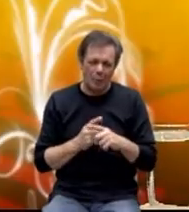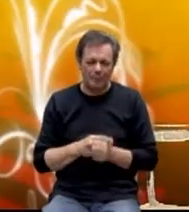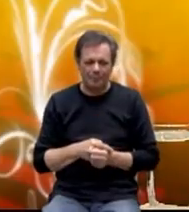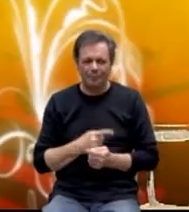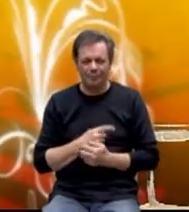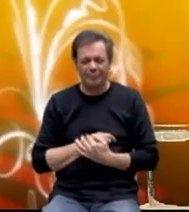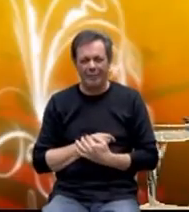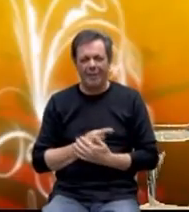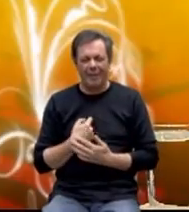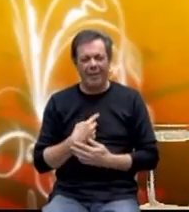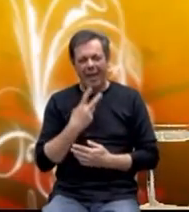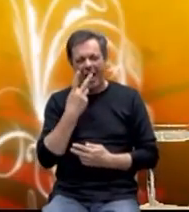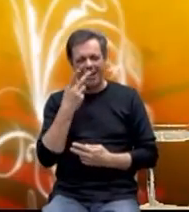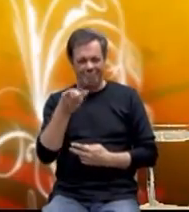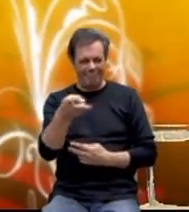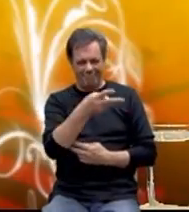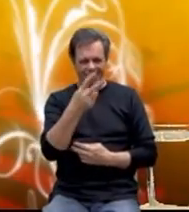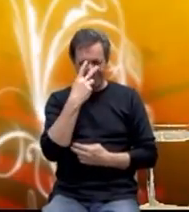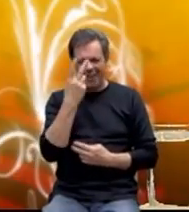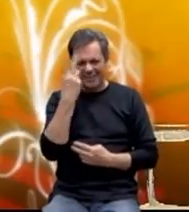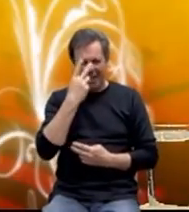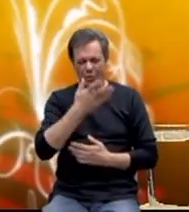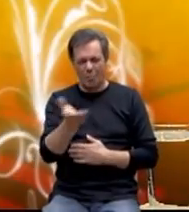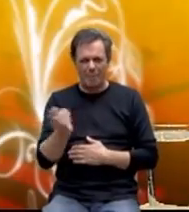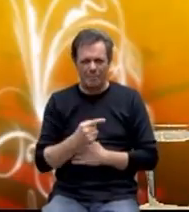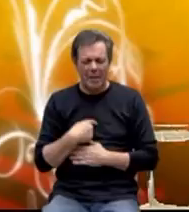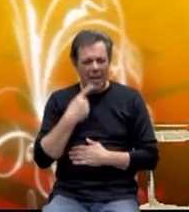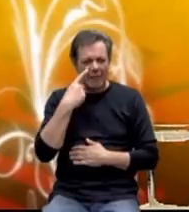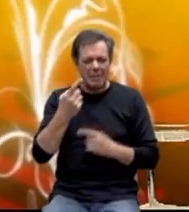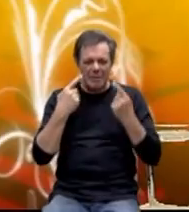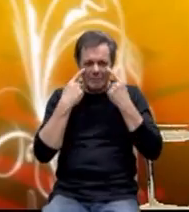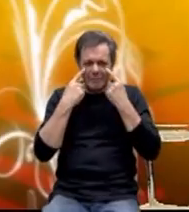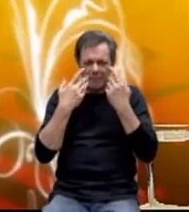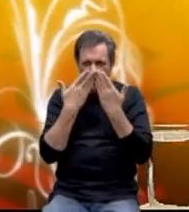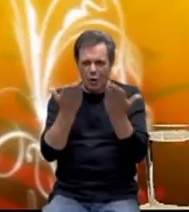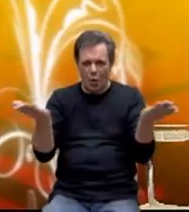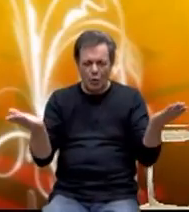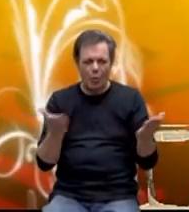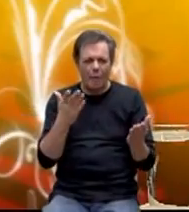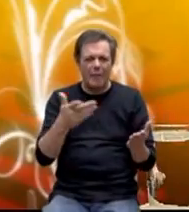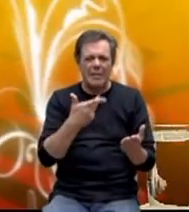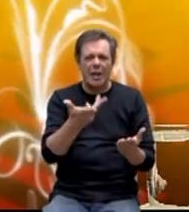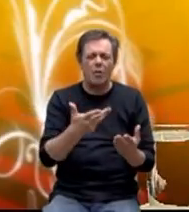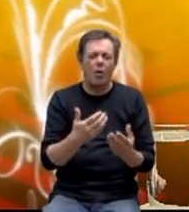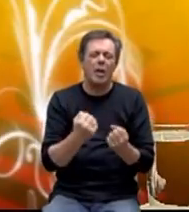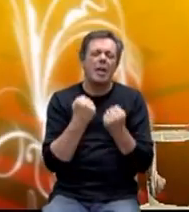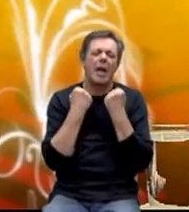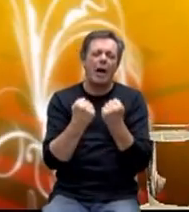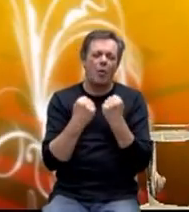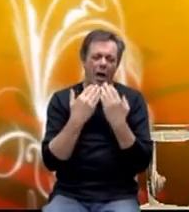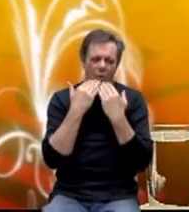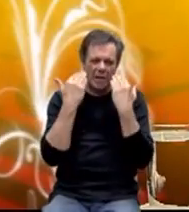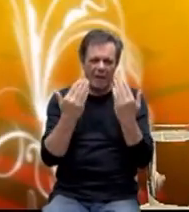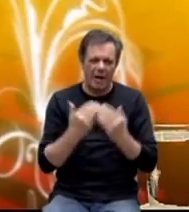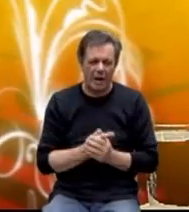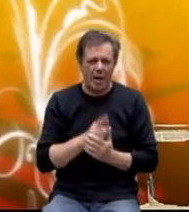vas kužim, što bi rekli Zagrepčani. I ja vidim iz vaših očiju, vi ste njoj beskrajno zahvalni. Čak